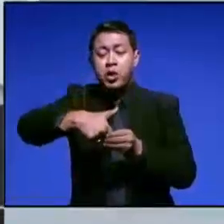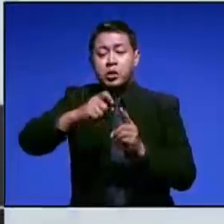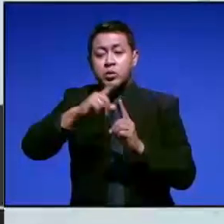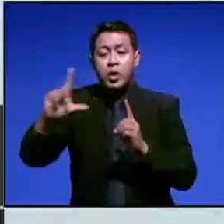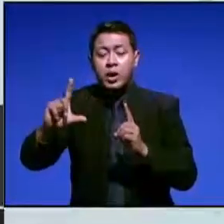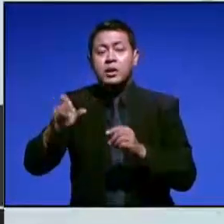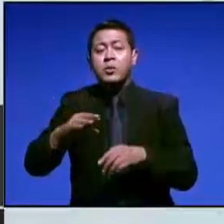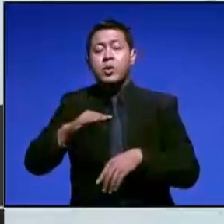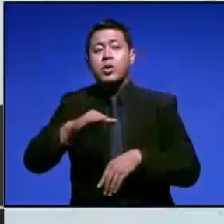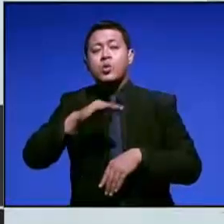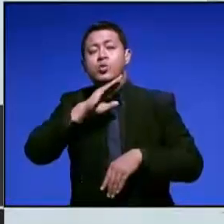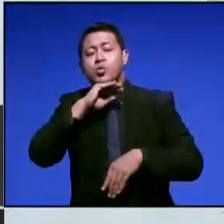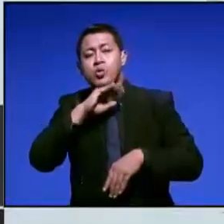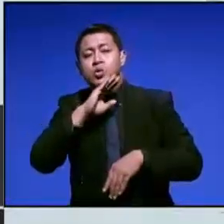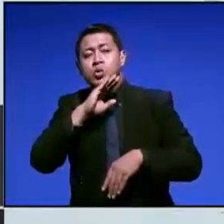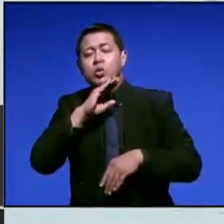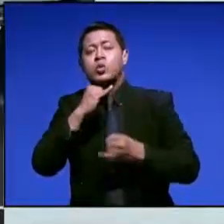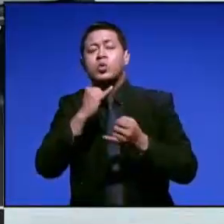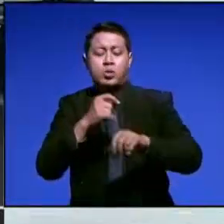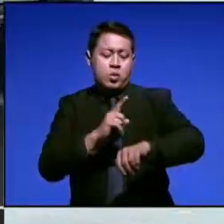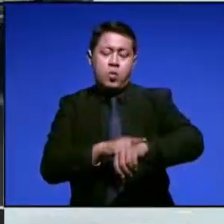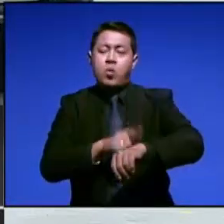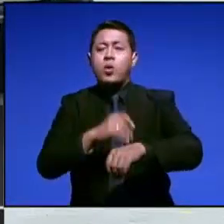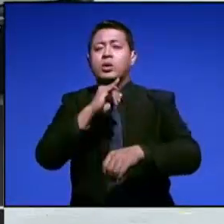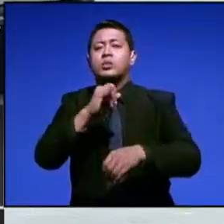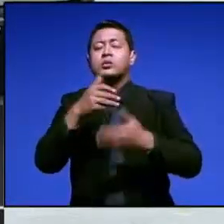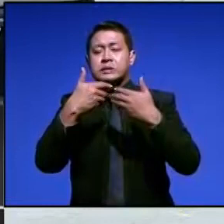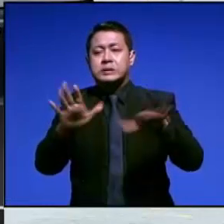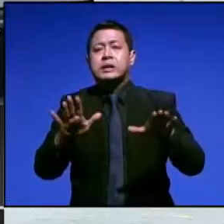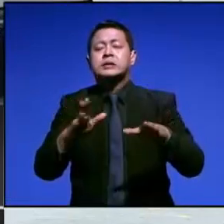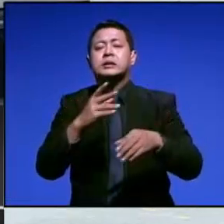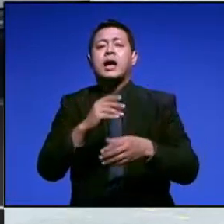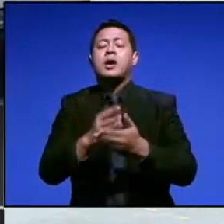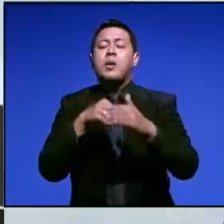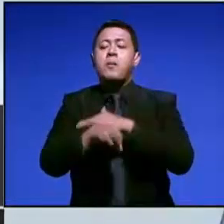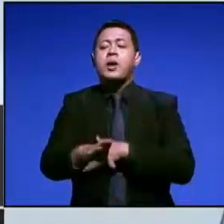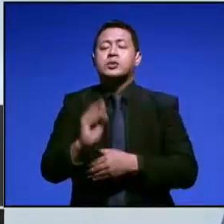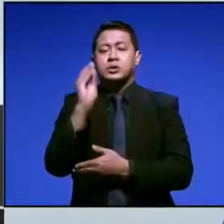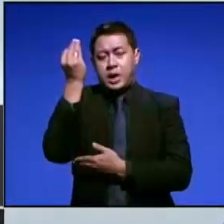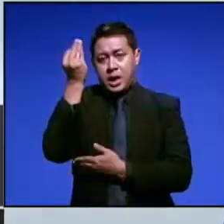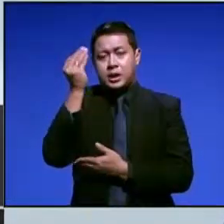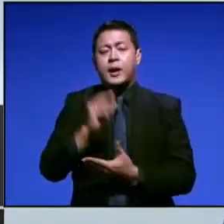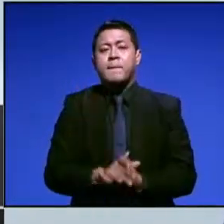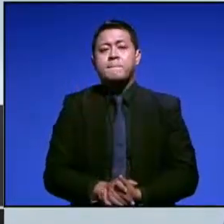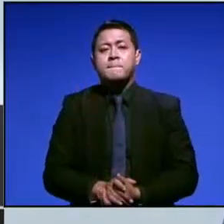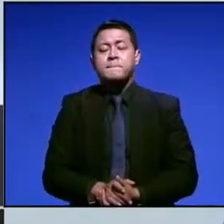toilet, melainkan sedang menunggu berakhirnya waktu ganjil genap untuk masuk ke wilayah ibu kota.